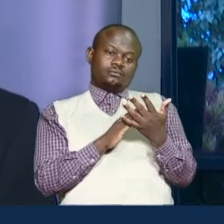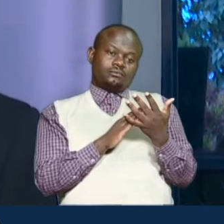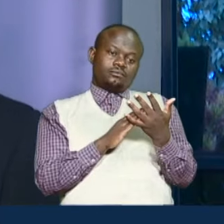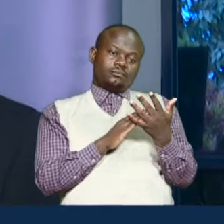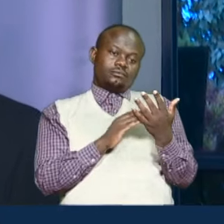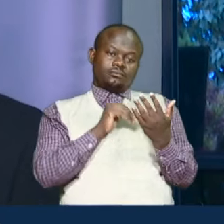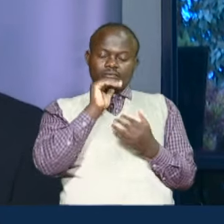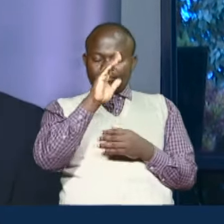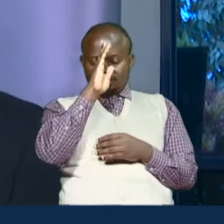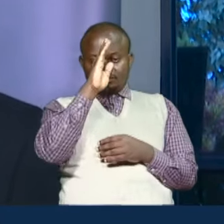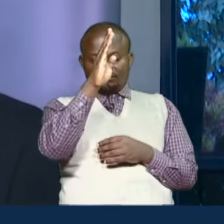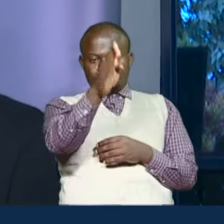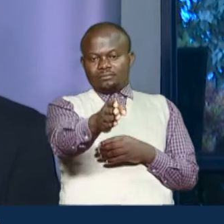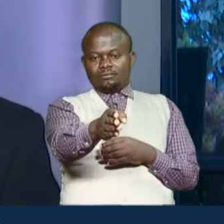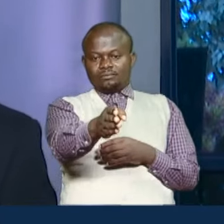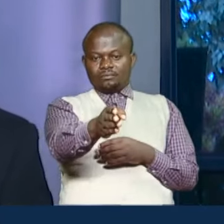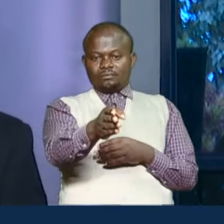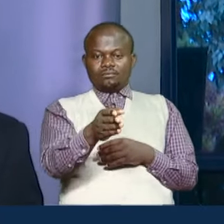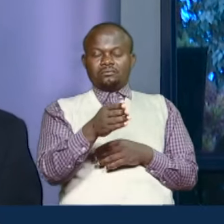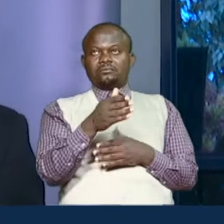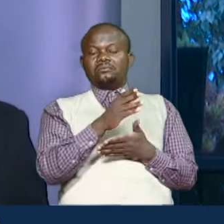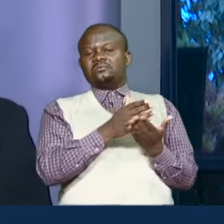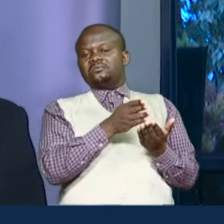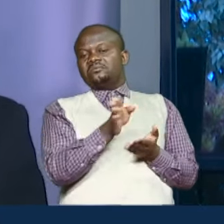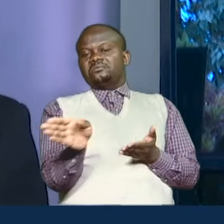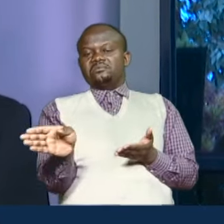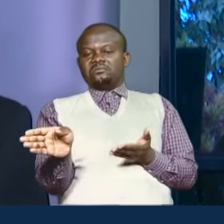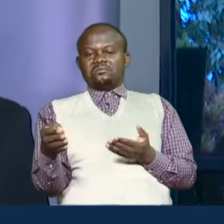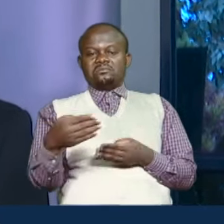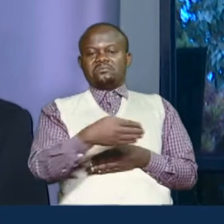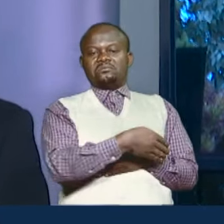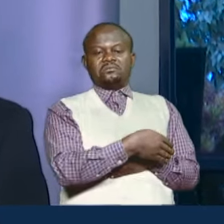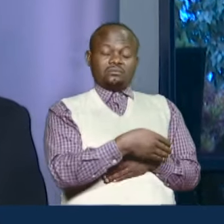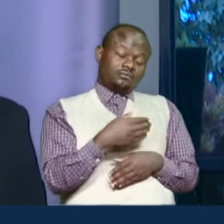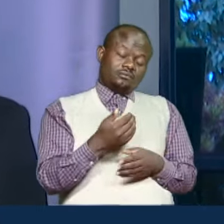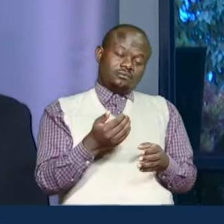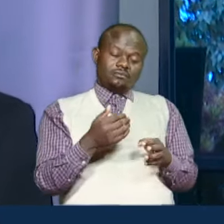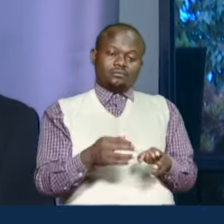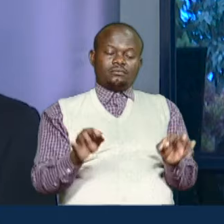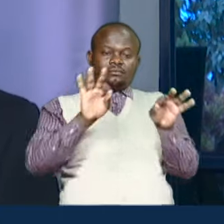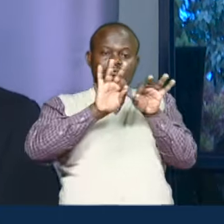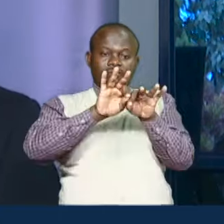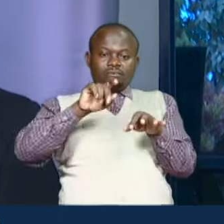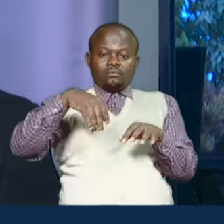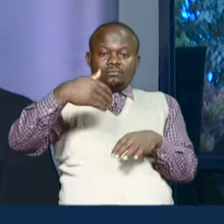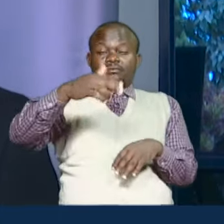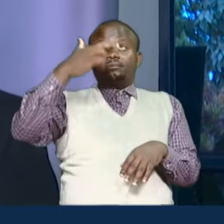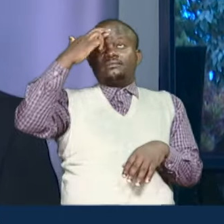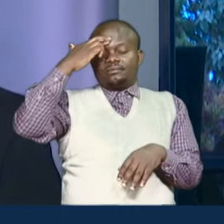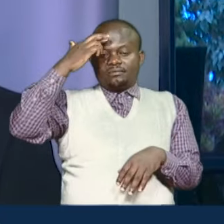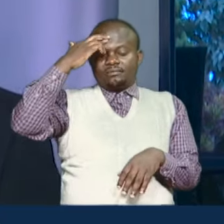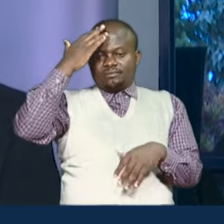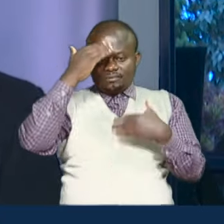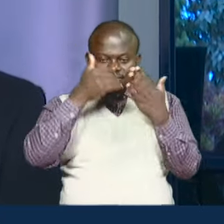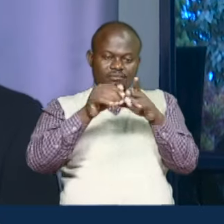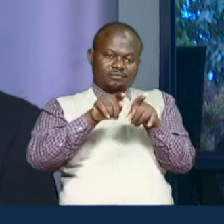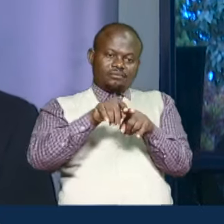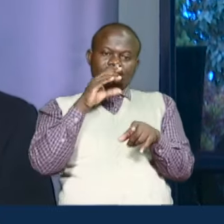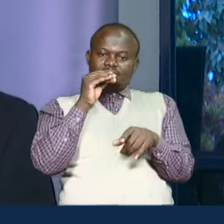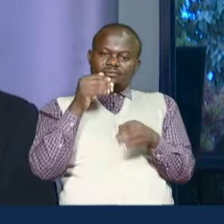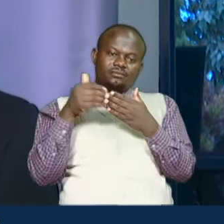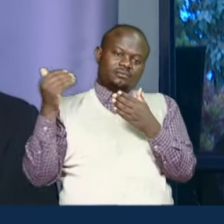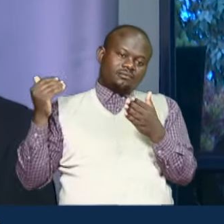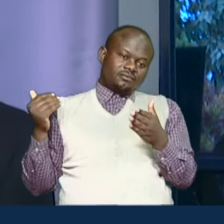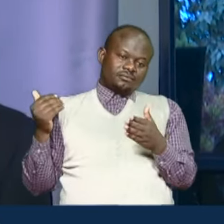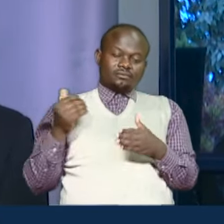w'abatagendera muri uwo murongo, bikaba ngombwa ko duhora twibukiranya iri hame rya ngombwa. Ko nk'uko nabivuze kare, ubugenzacyaha